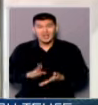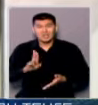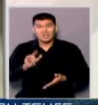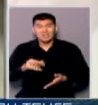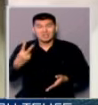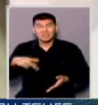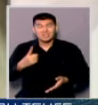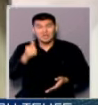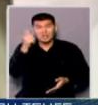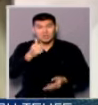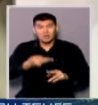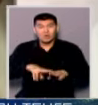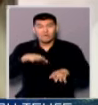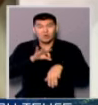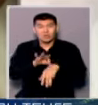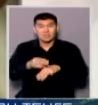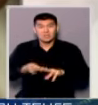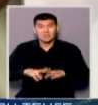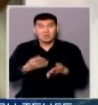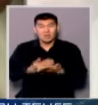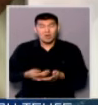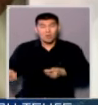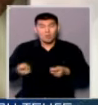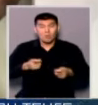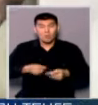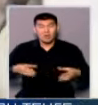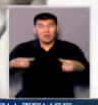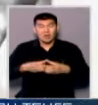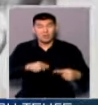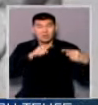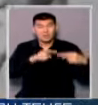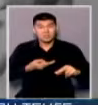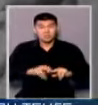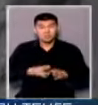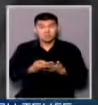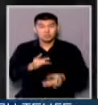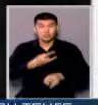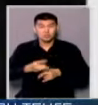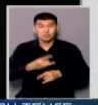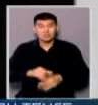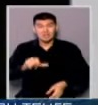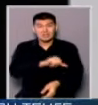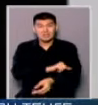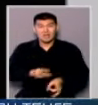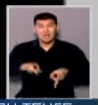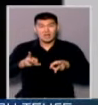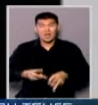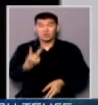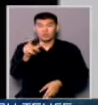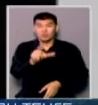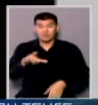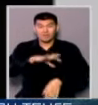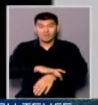2021 в ходе данного рейда сотрудники управления по противодействию экстремизму наркопреступности задержали двух